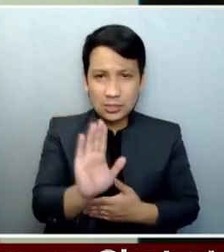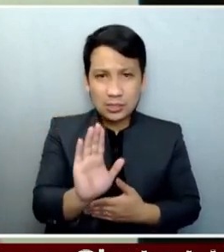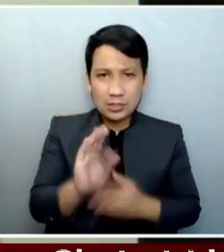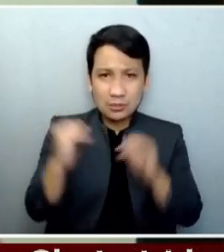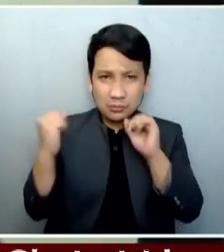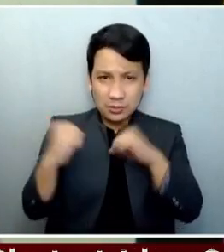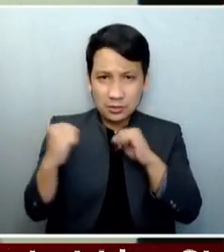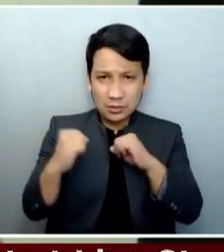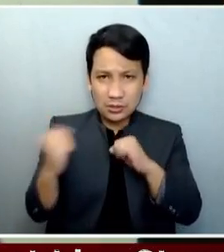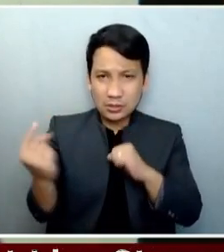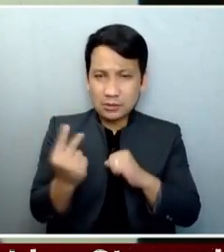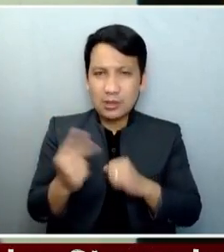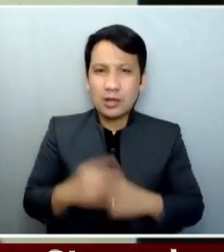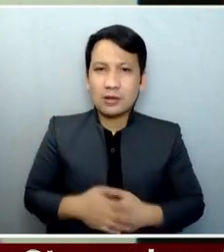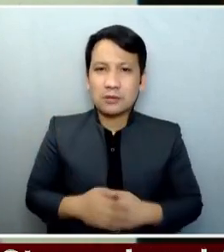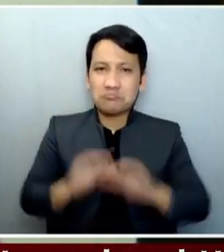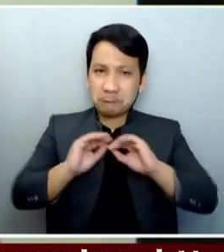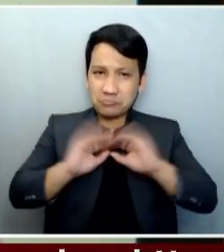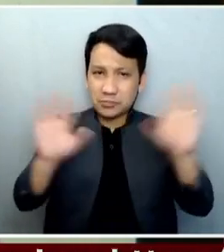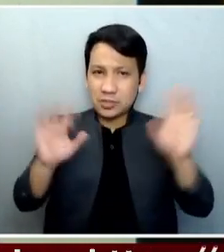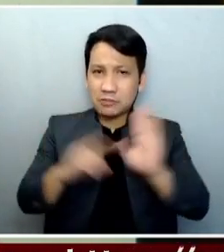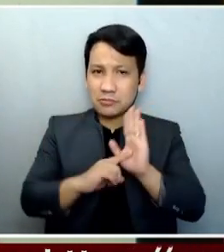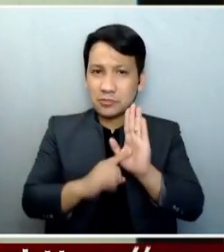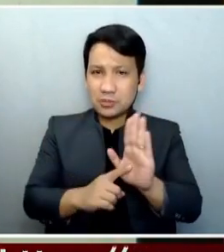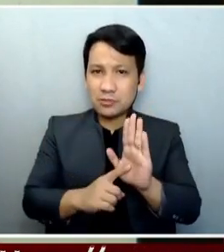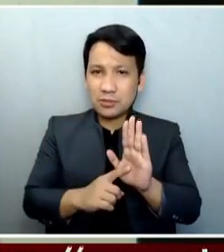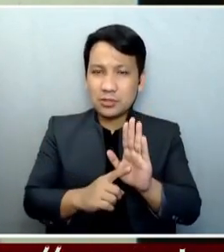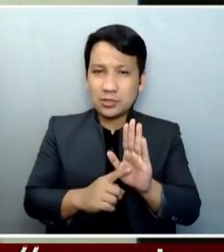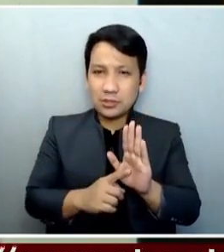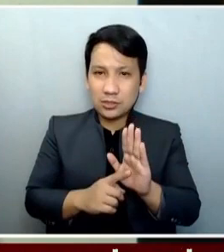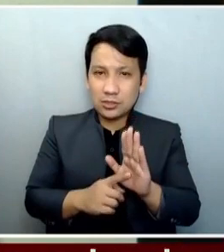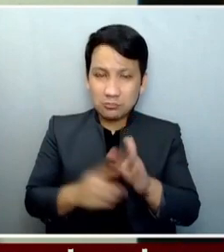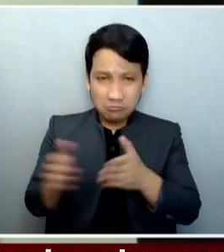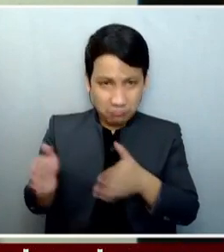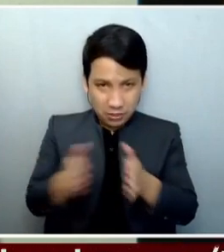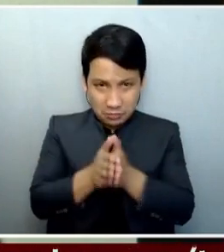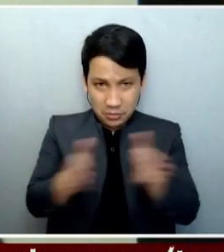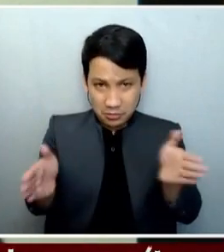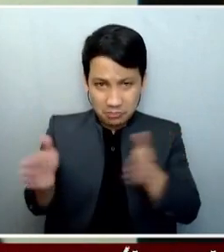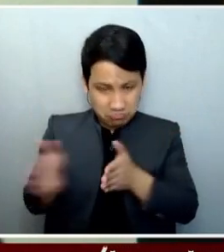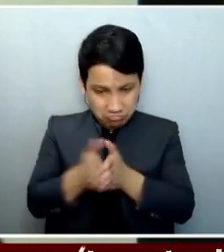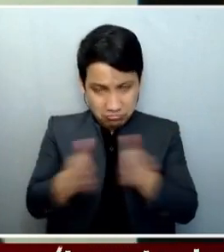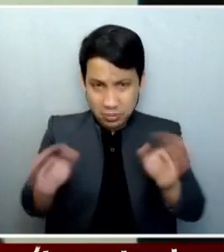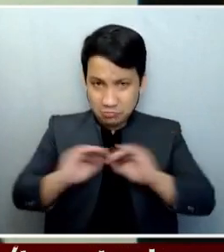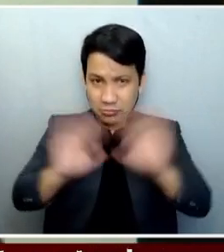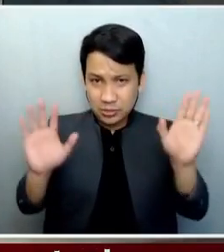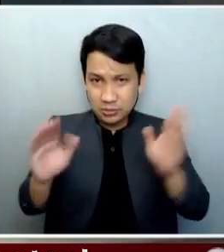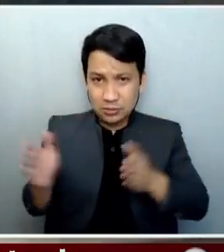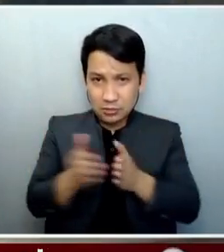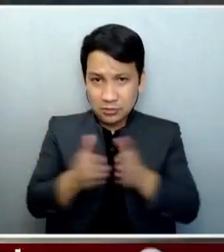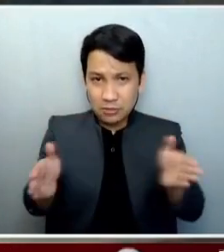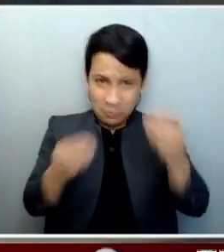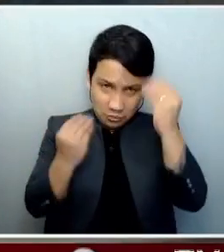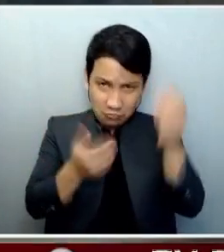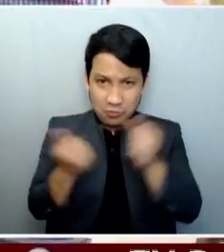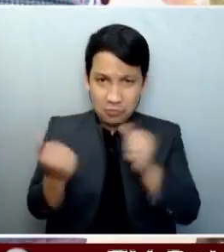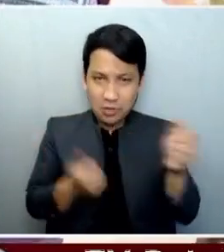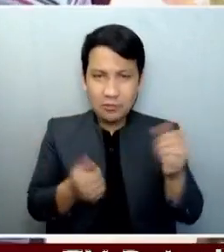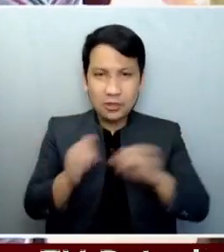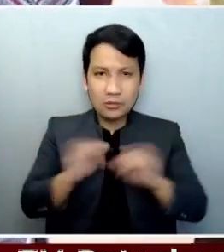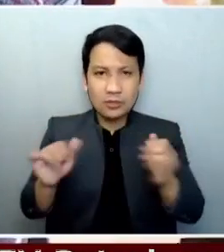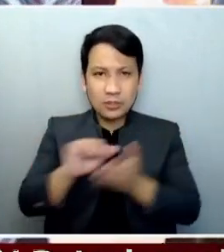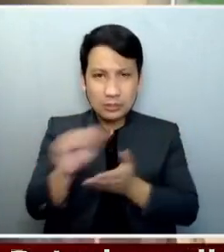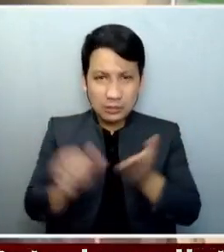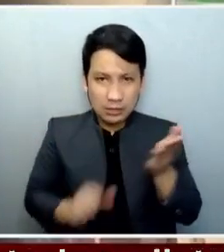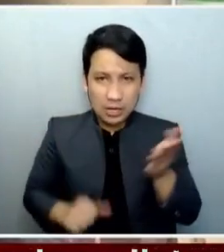usapan. Malinaw po yung naging parameters at susundin naman. Pati artwork na